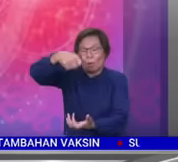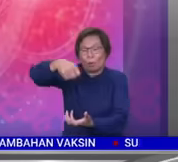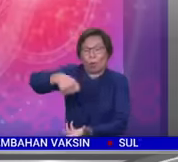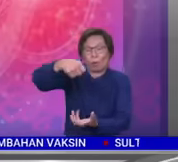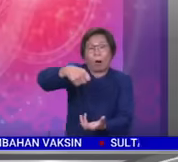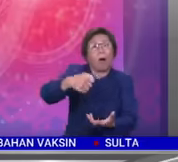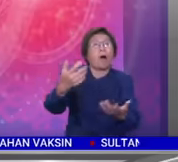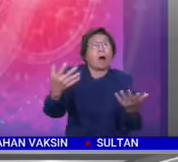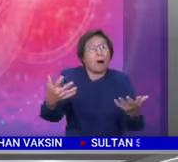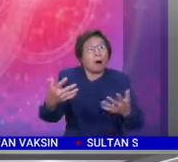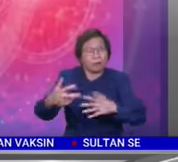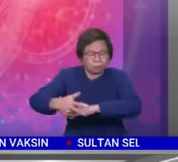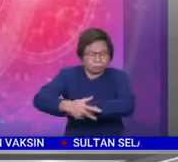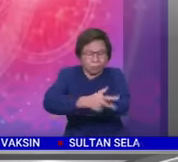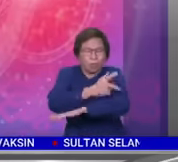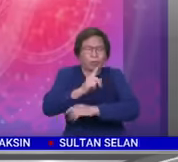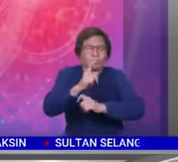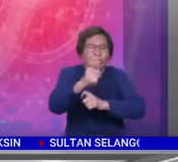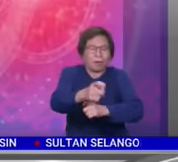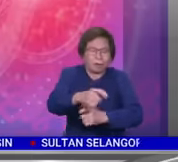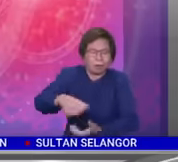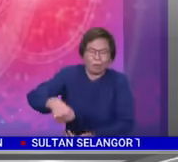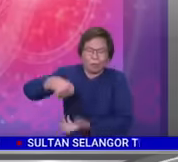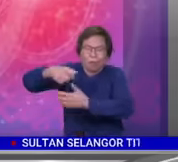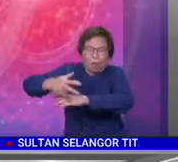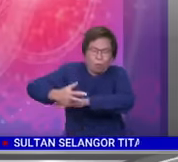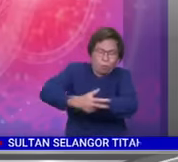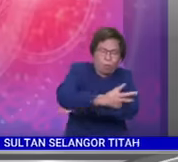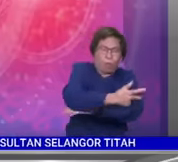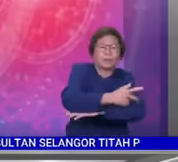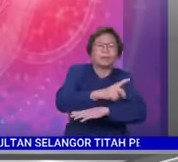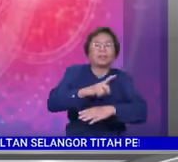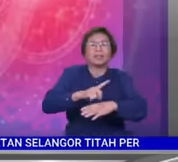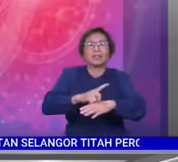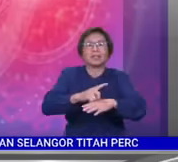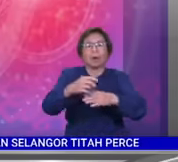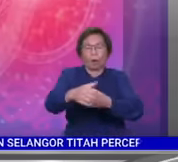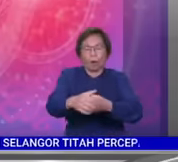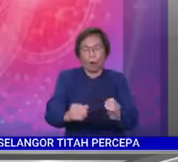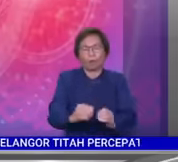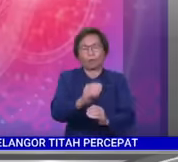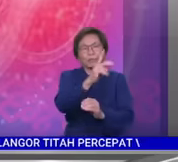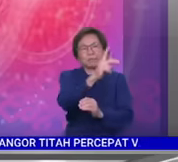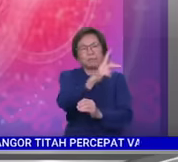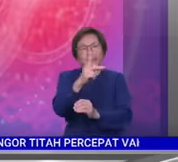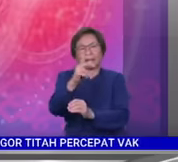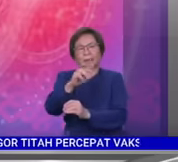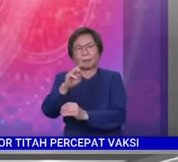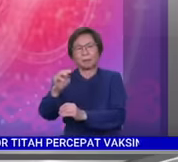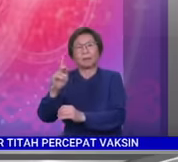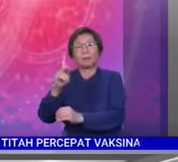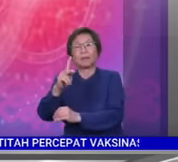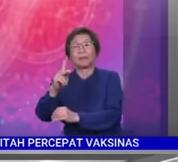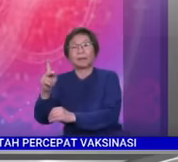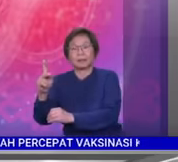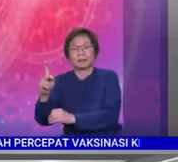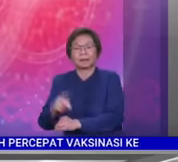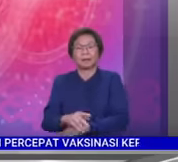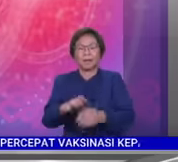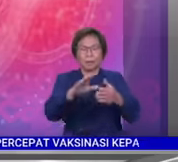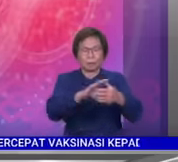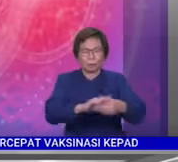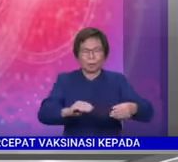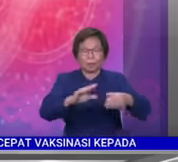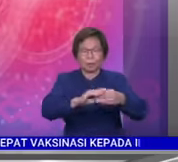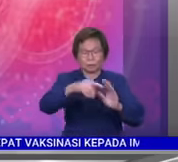secara Pandu lalu di pekarangan Kompleks bersepadu Kementerian komunikasi dan multimedia Kota Kinabalu untuk berkembang lanjut